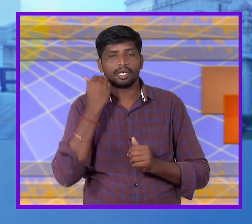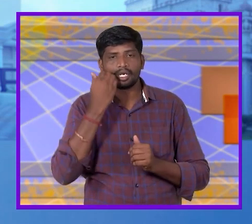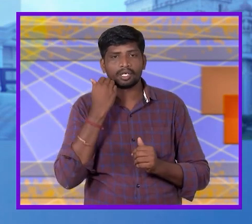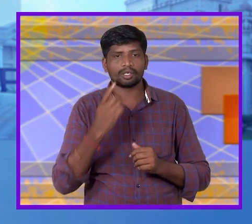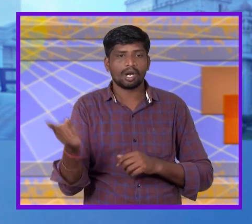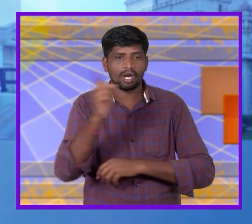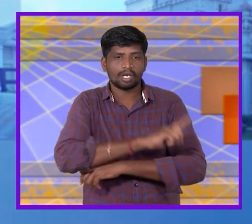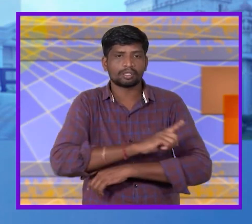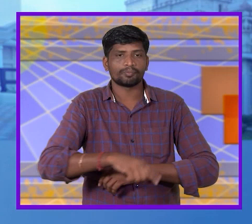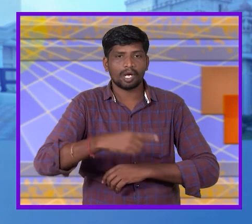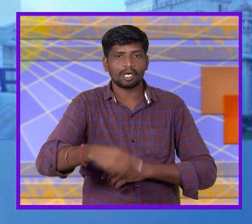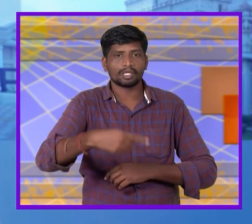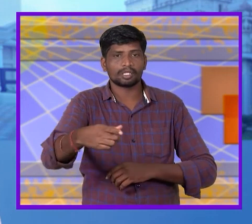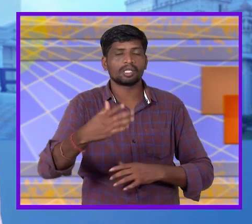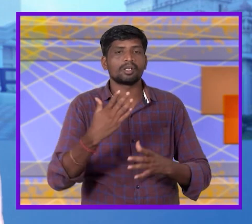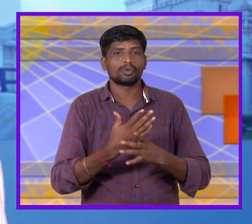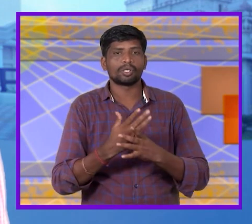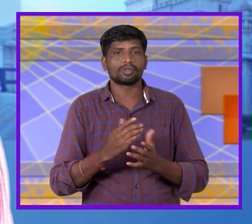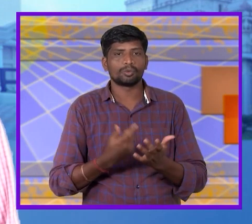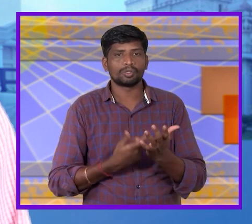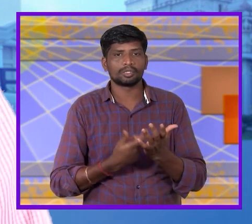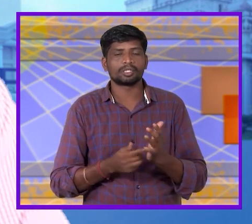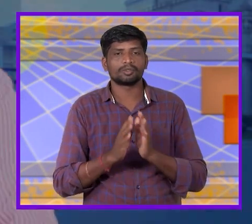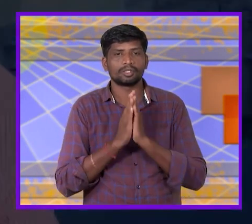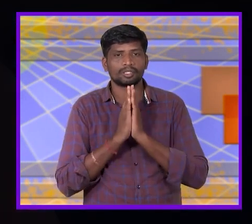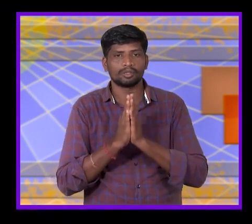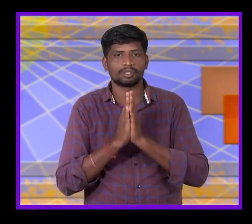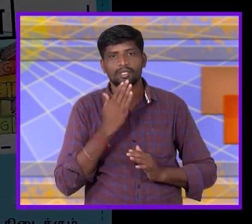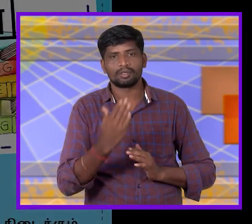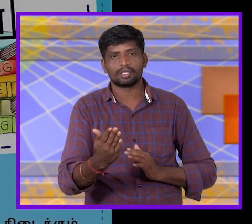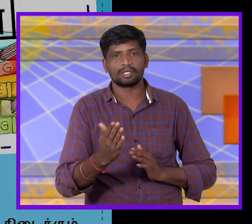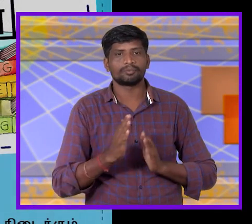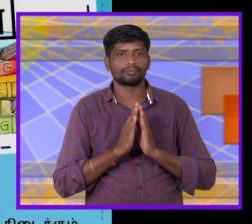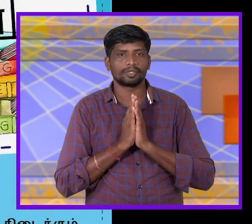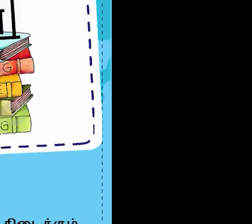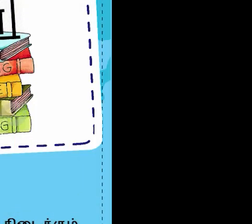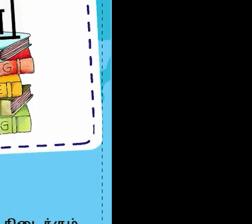நாளும் நாளும் உழைக்க வேண்டும் என்று சொல்லி விடைபெறுகிறேன். நன்றி, வணக்கம்.